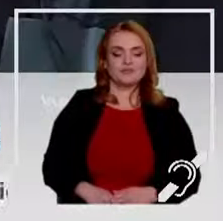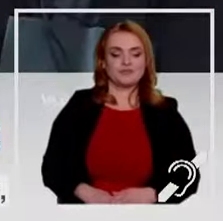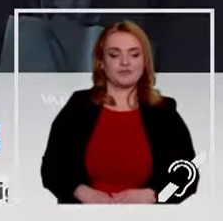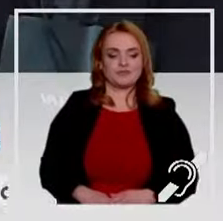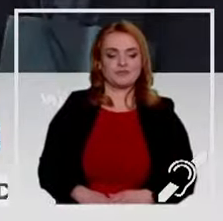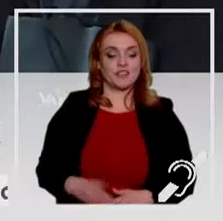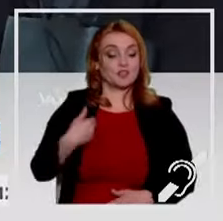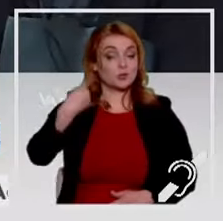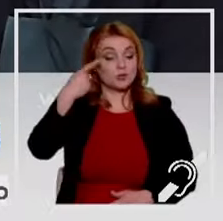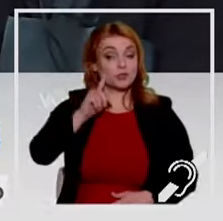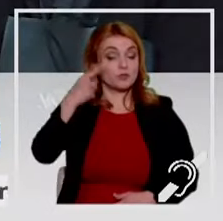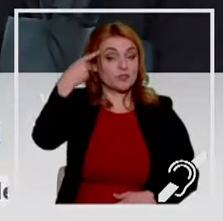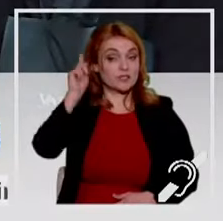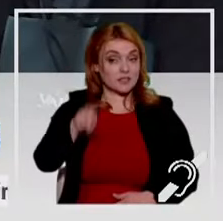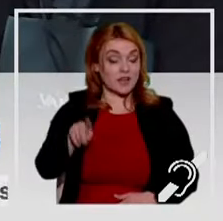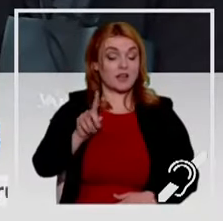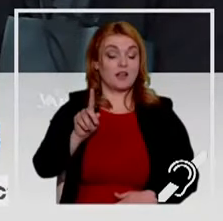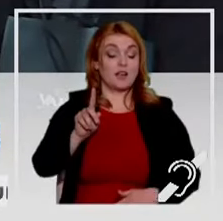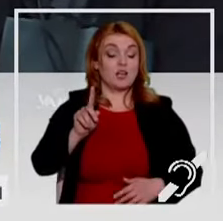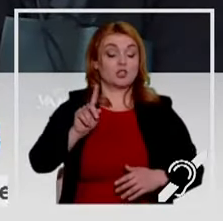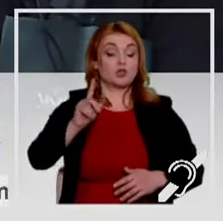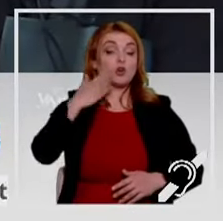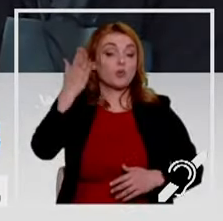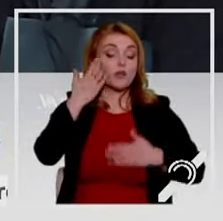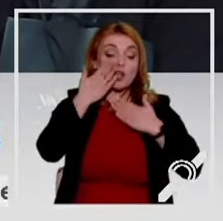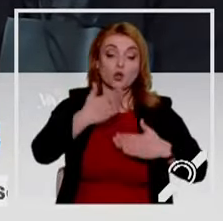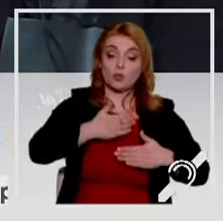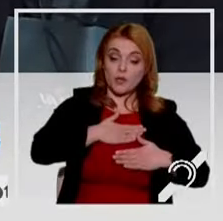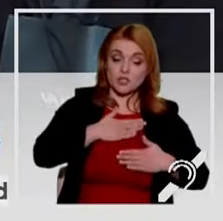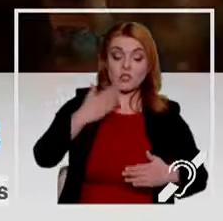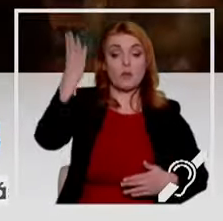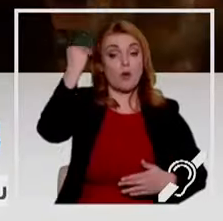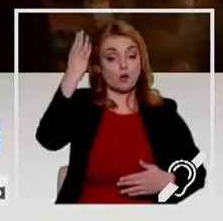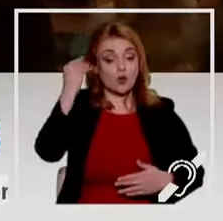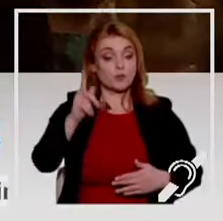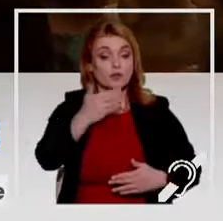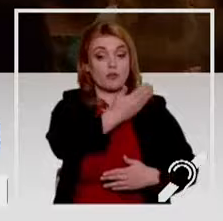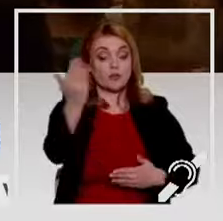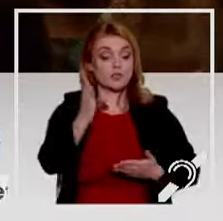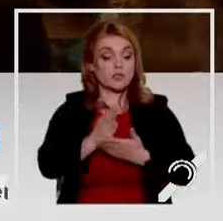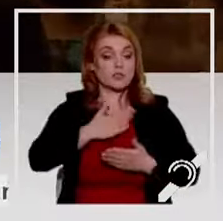Să știți că România iubește Moldova pentru că sunteți frații noștri.